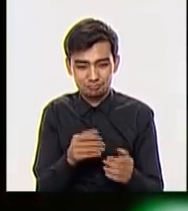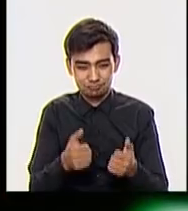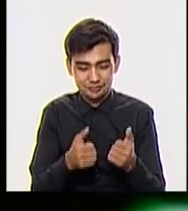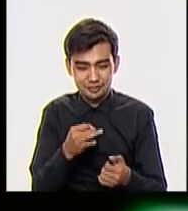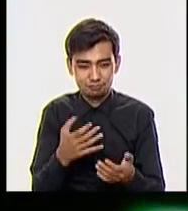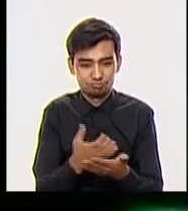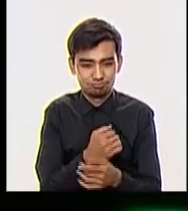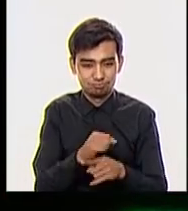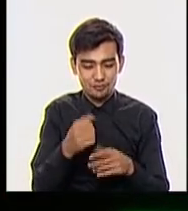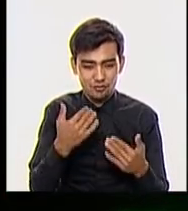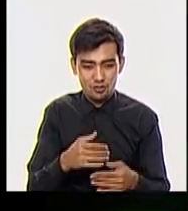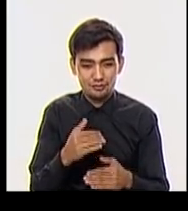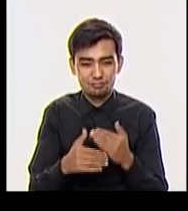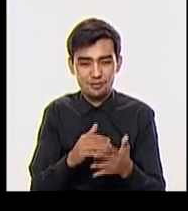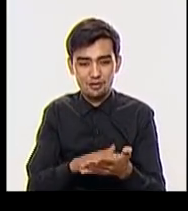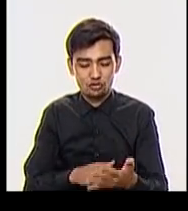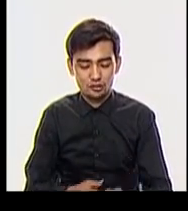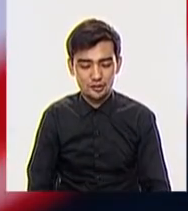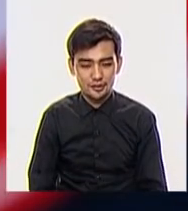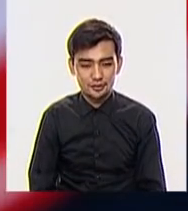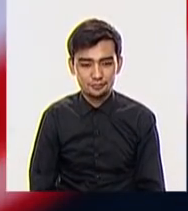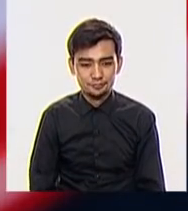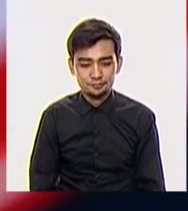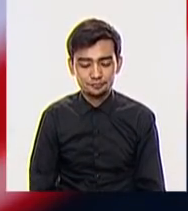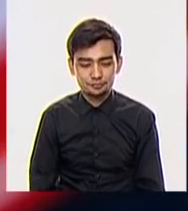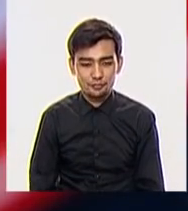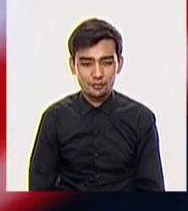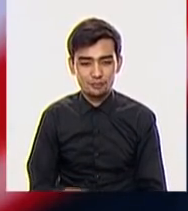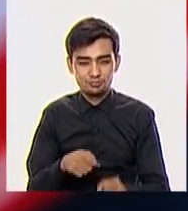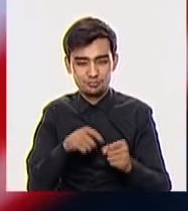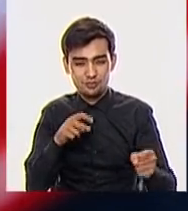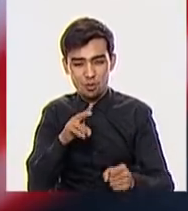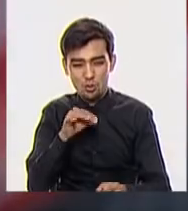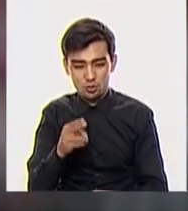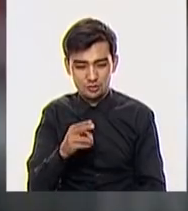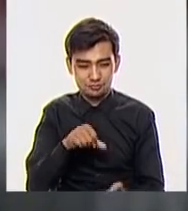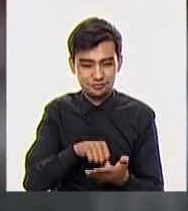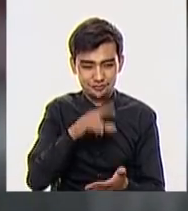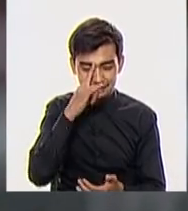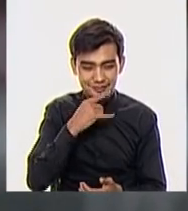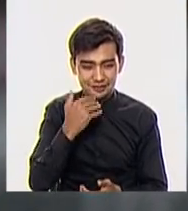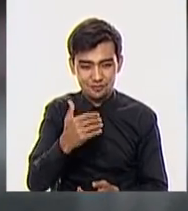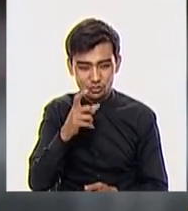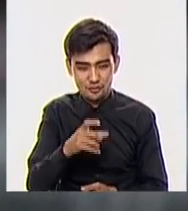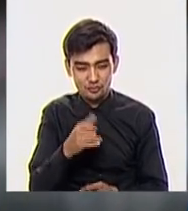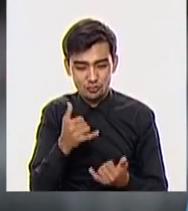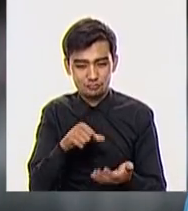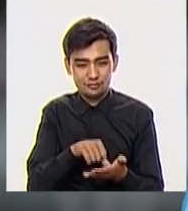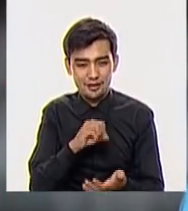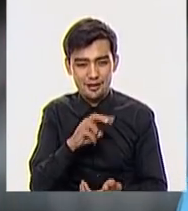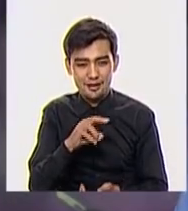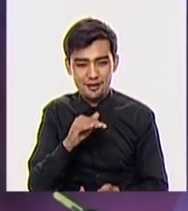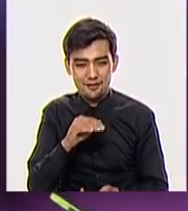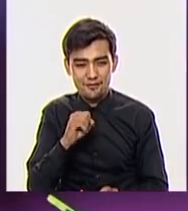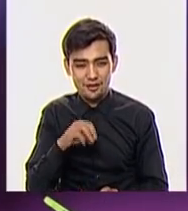тоже прошел четвертьфинал. По стрельбе из лука защитить честь сборной Казахстана сегодня вышел Ильфат